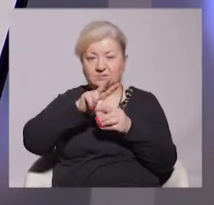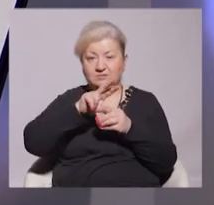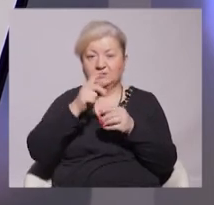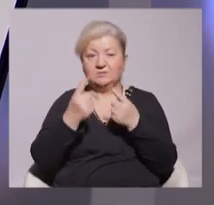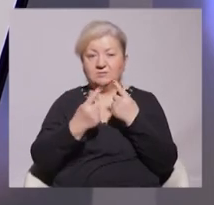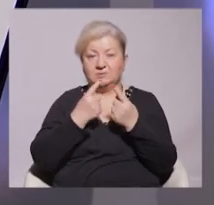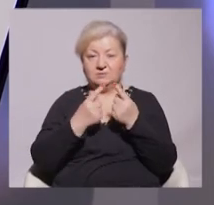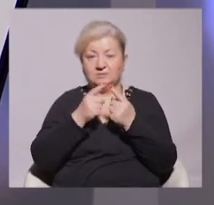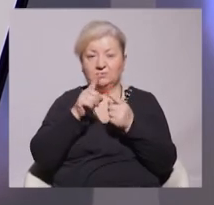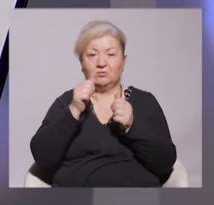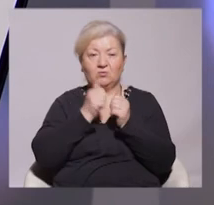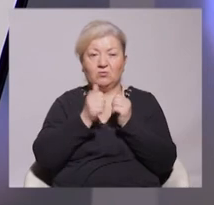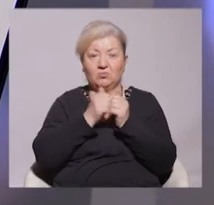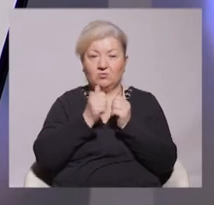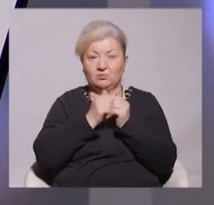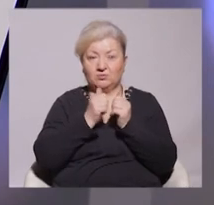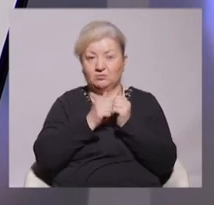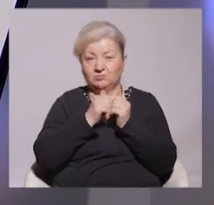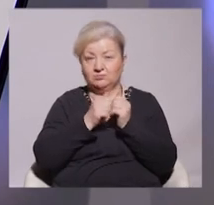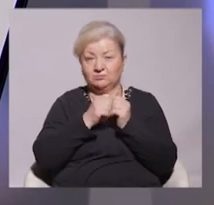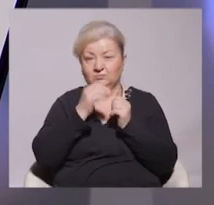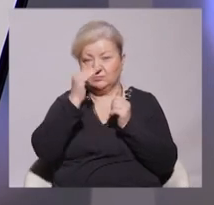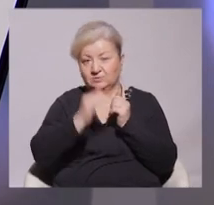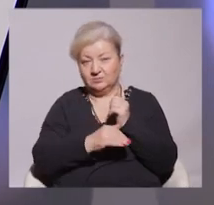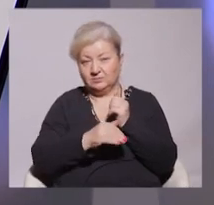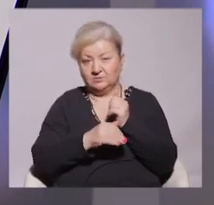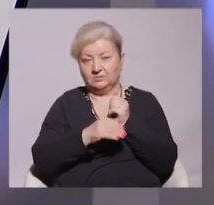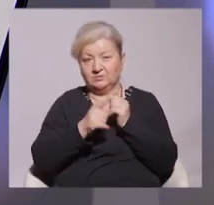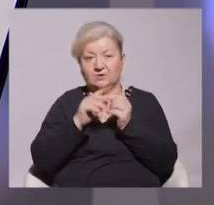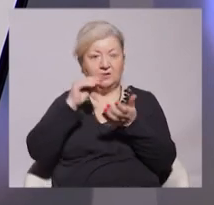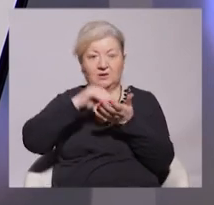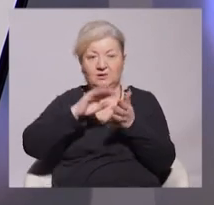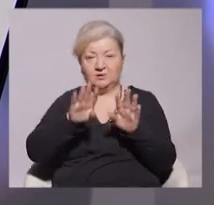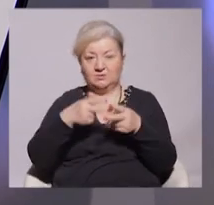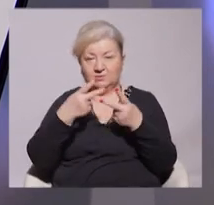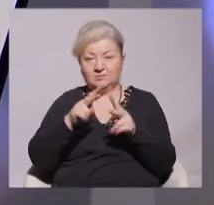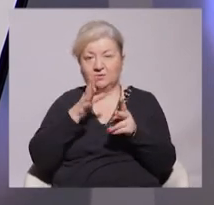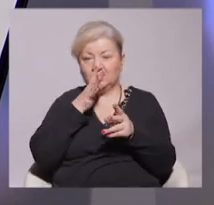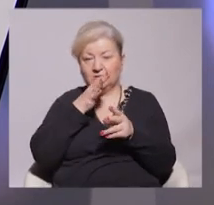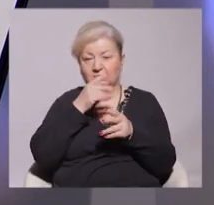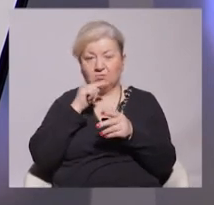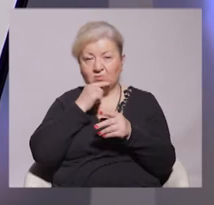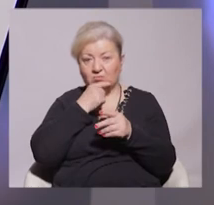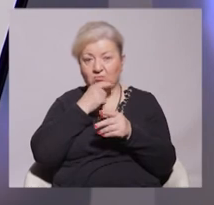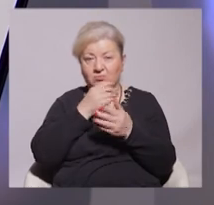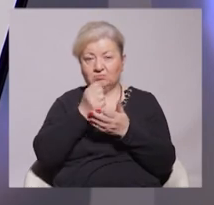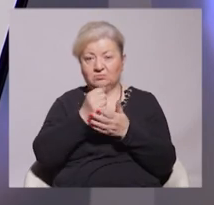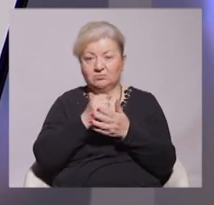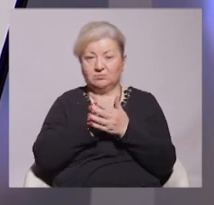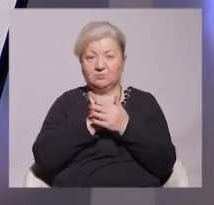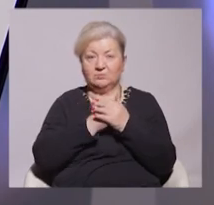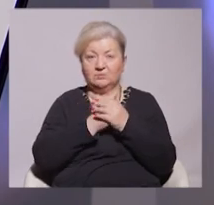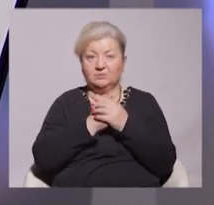ერთეულებს როგორც ყოველთვის ჩამოუშვებ და აღარ დავწერ დროის ეკონომიის მიზნით,